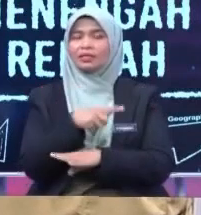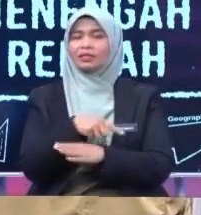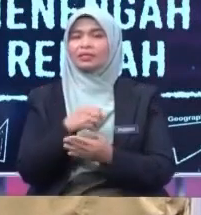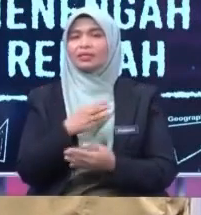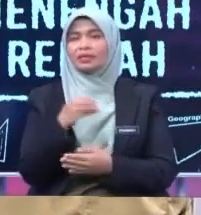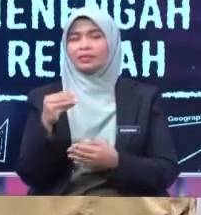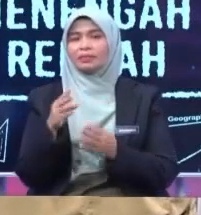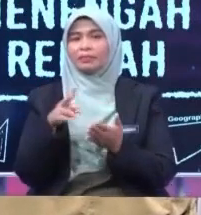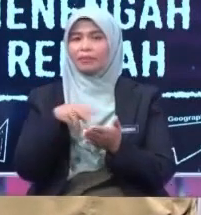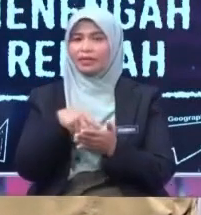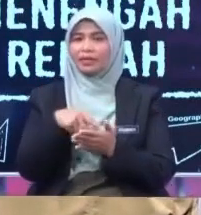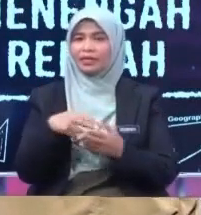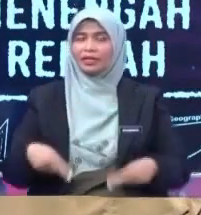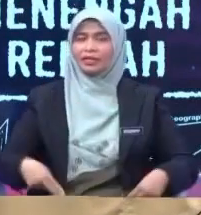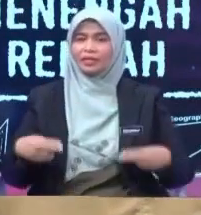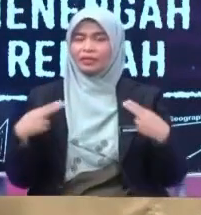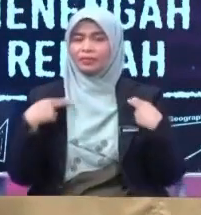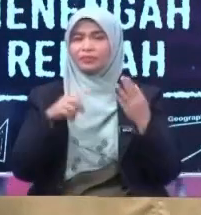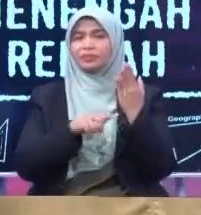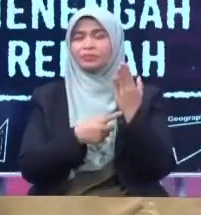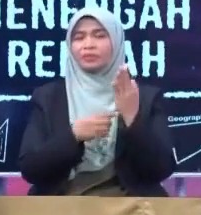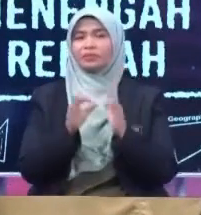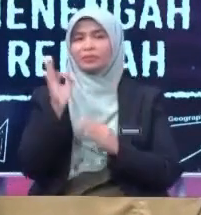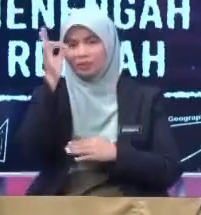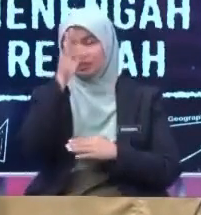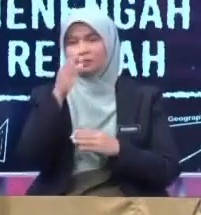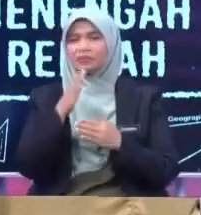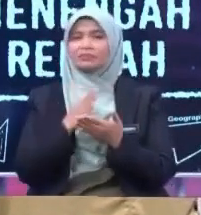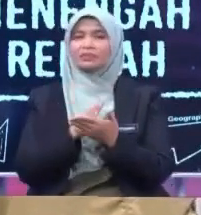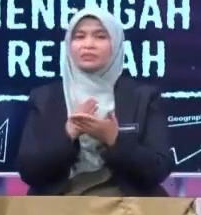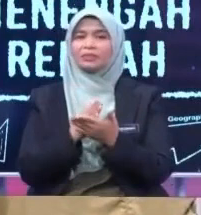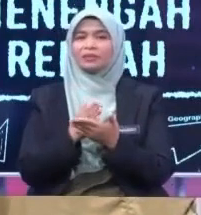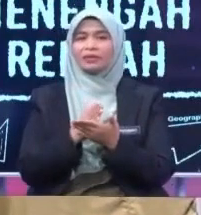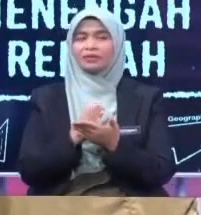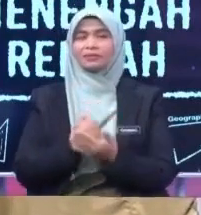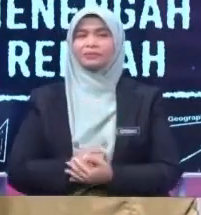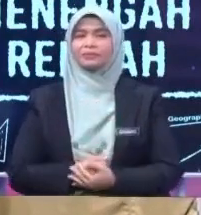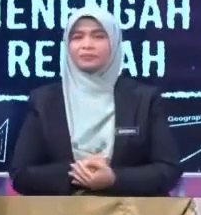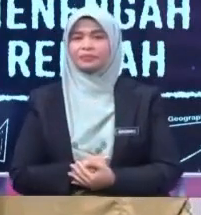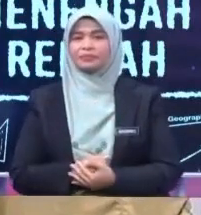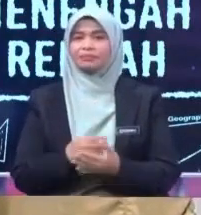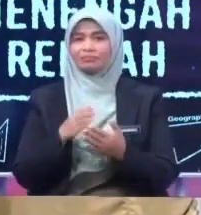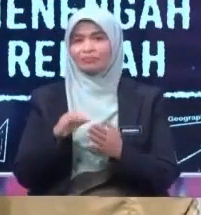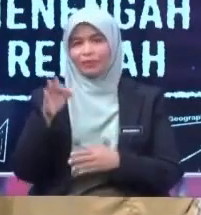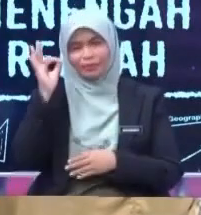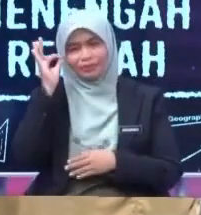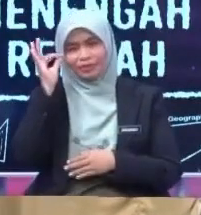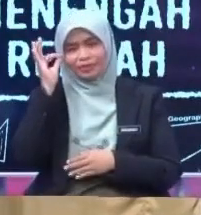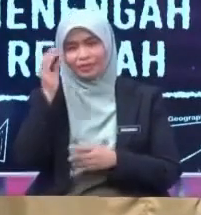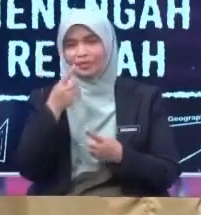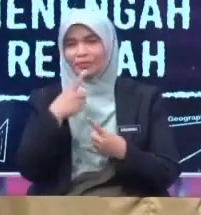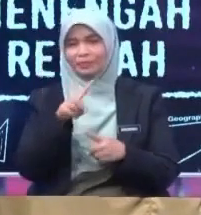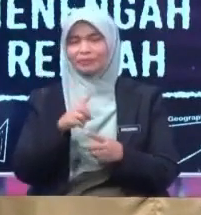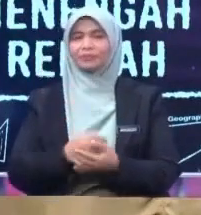dan kebangkitan semula yang bersifat sementara. Boleh fikir apa jawapan dan terus angkat kad jawapan